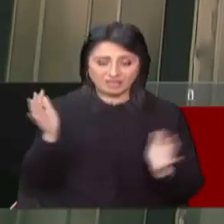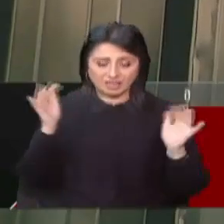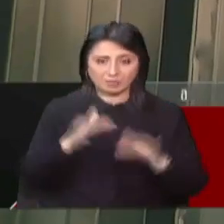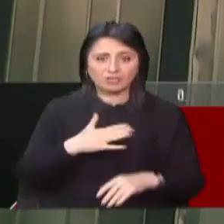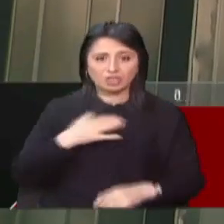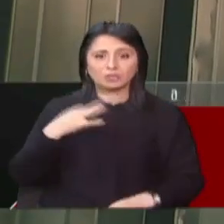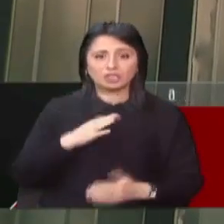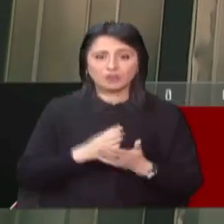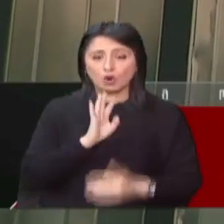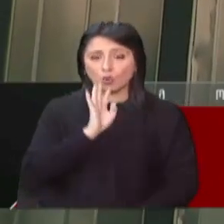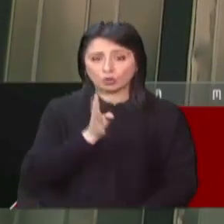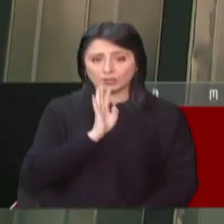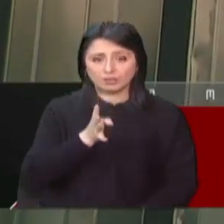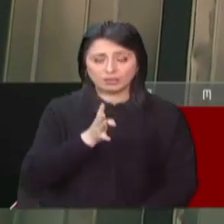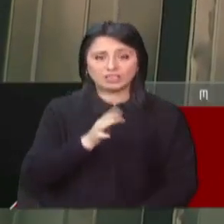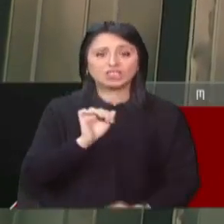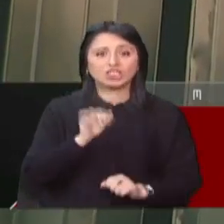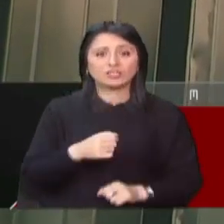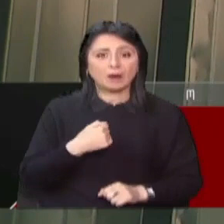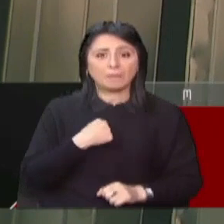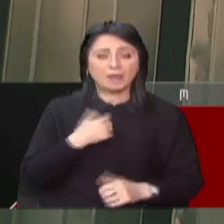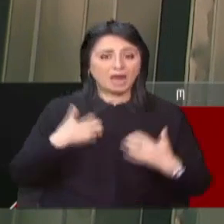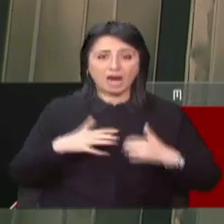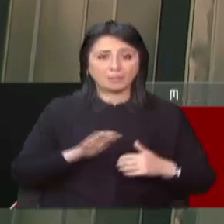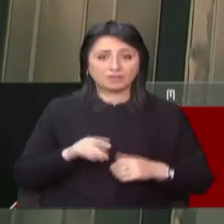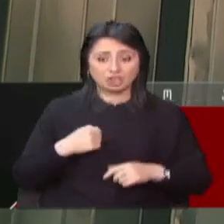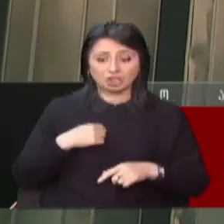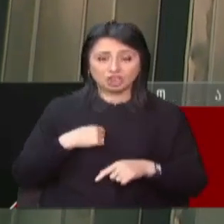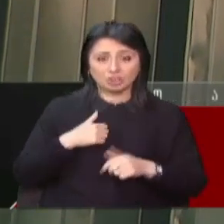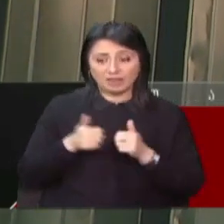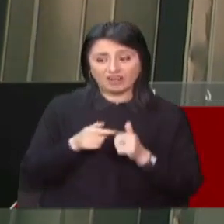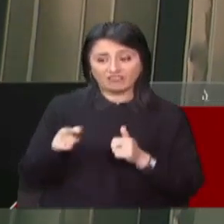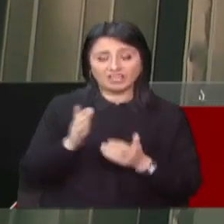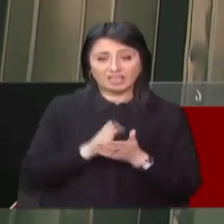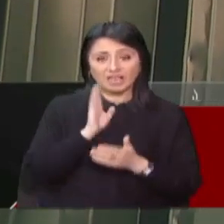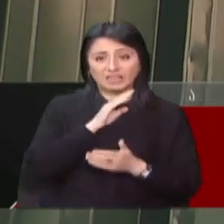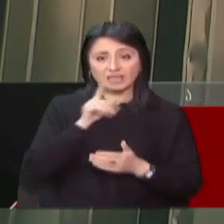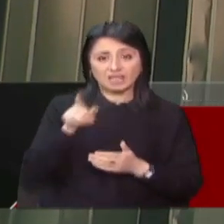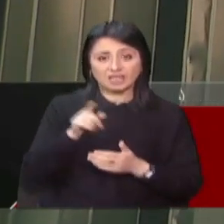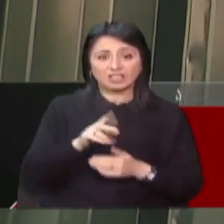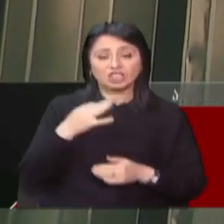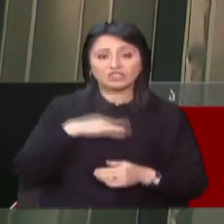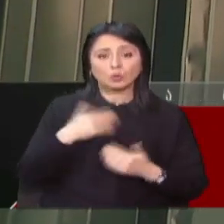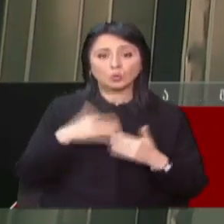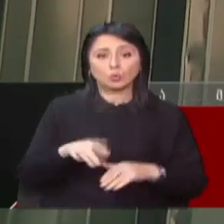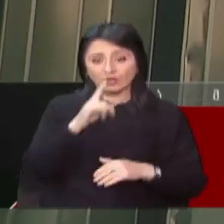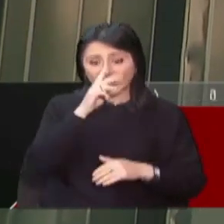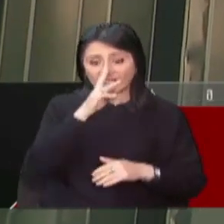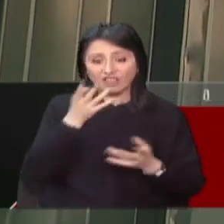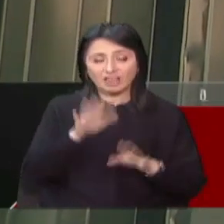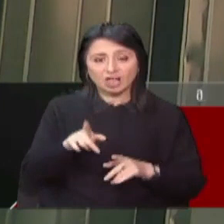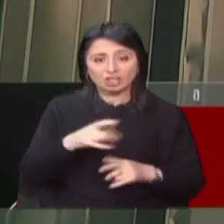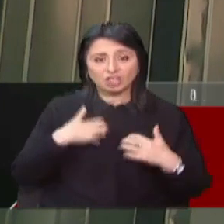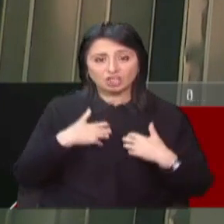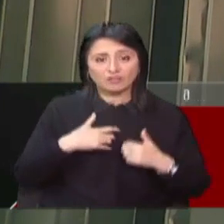chemi shvili aris 4 tsles შეიძლება მე არ მეჩქარება, მაგრამ ჩემს გვერდით არის ისეთი დედები, რომელს შვილებსაც თვეები აქვს